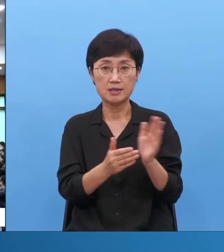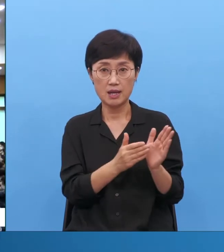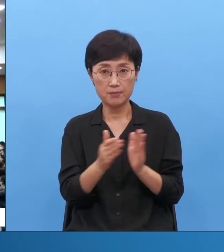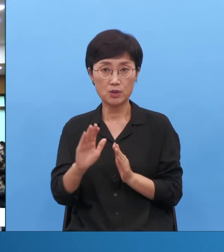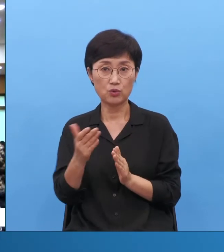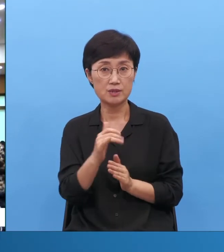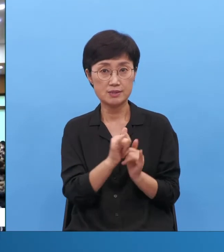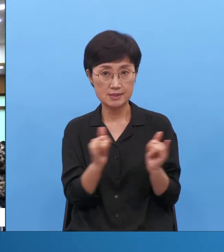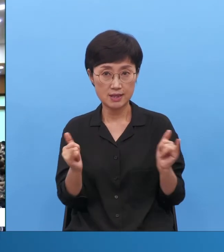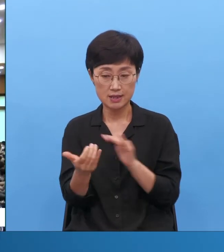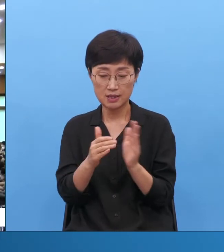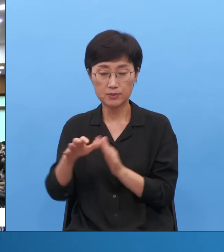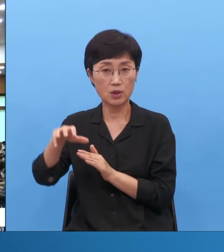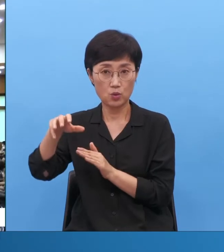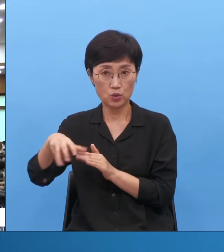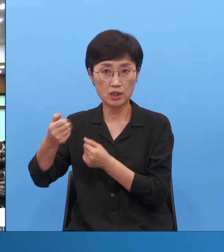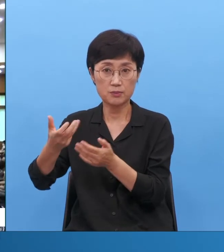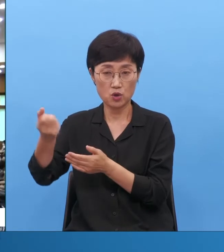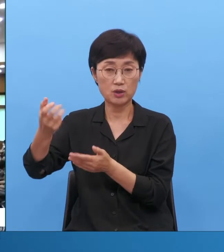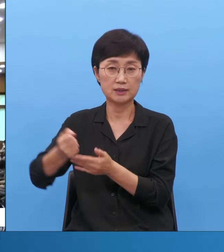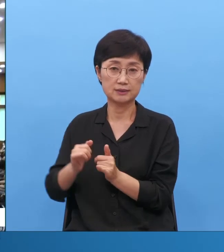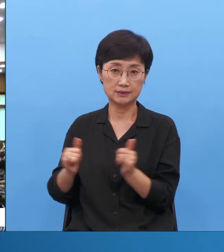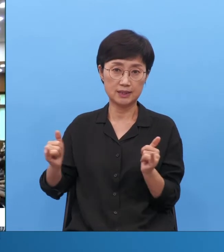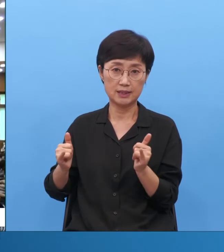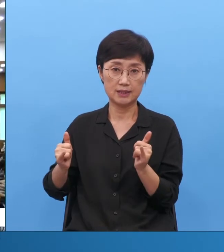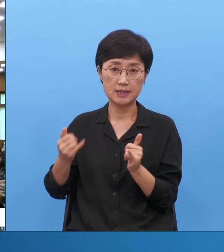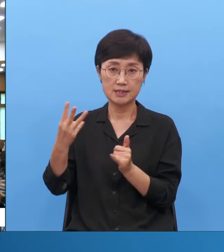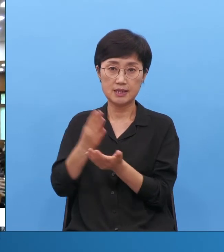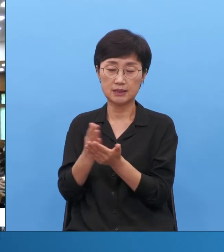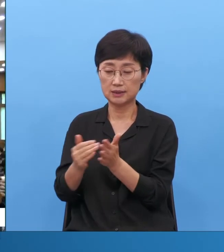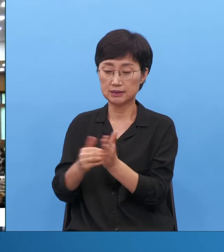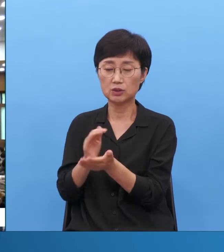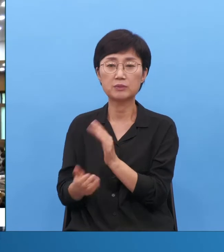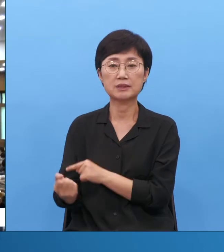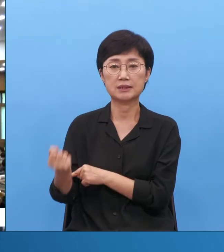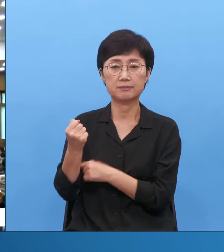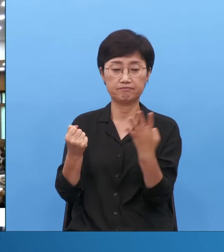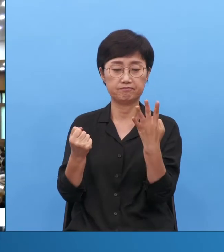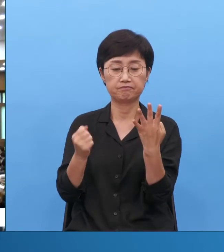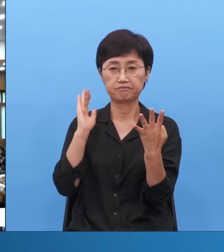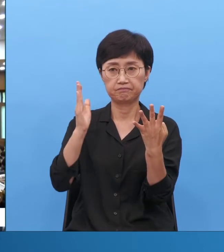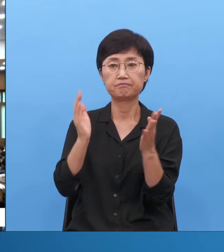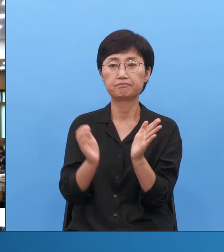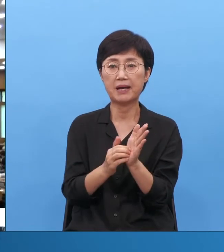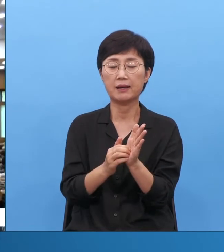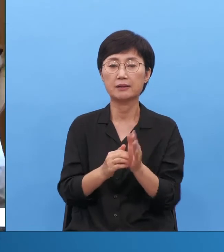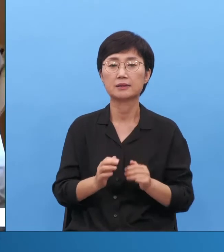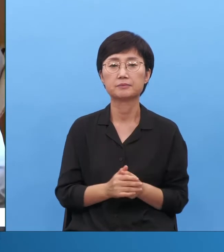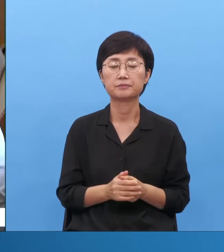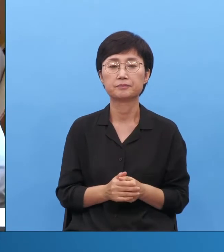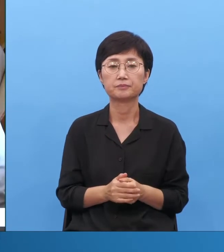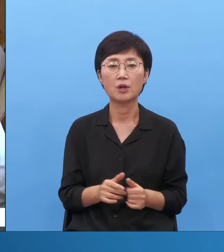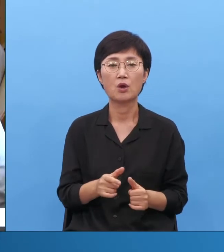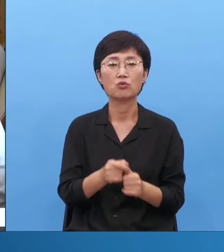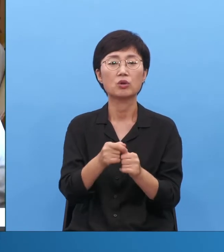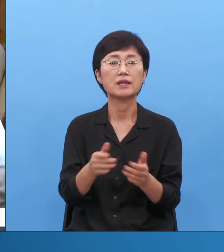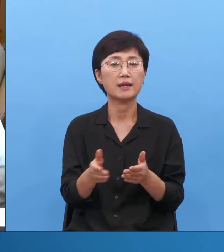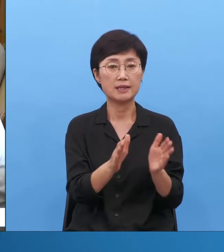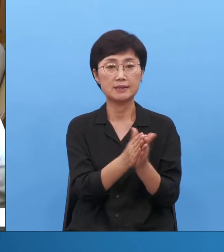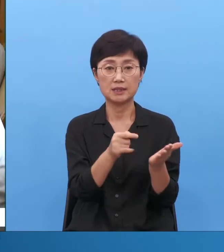곳, 하나님의 것을 가진 자, 세 가지 무한한 힘이란 제목으로 강의했습니다. 구원의 길